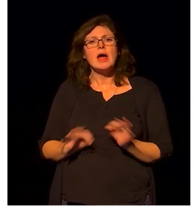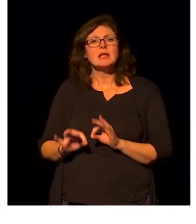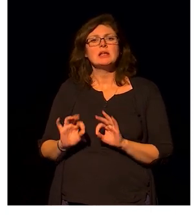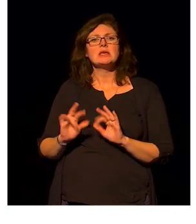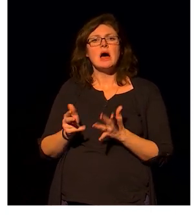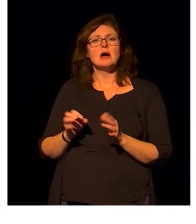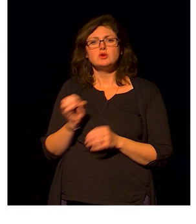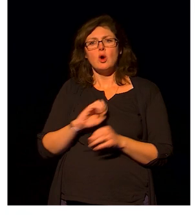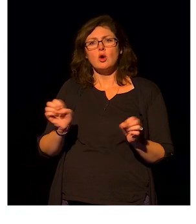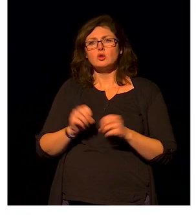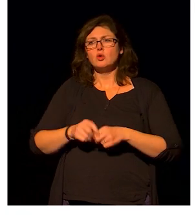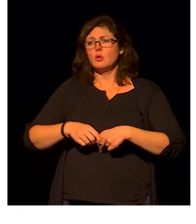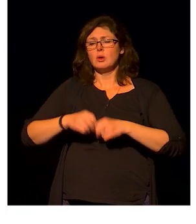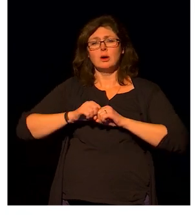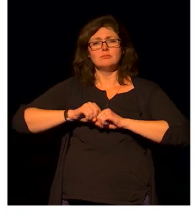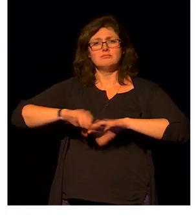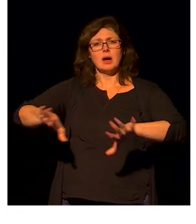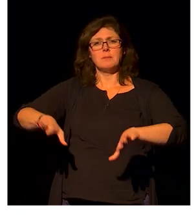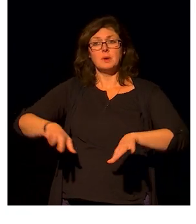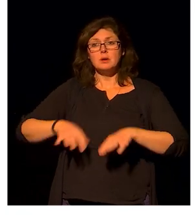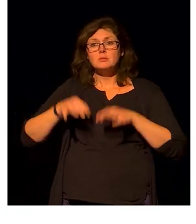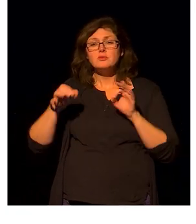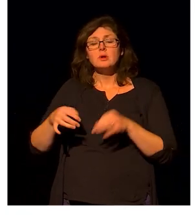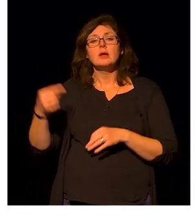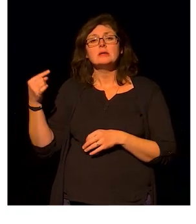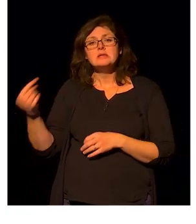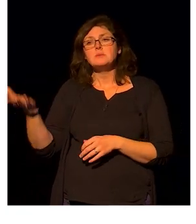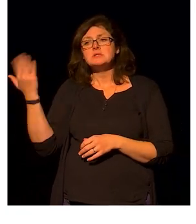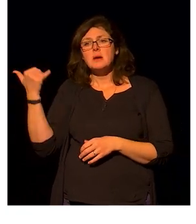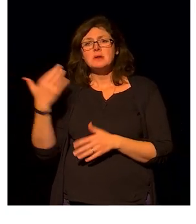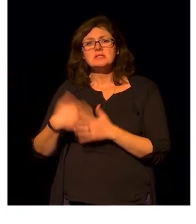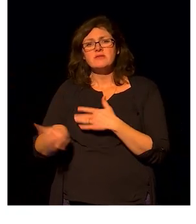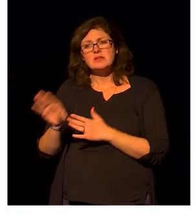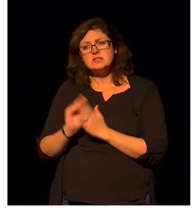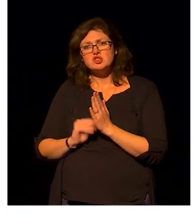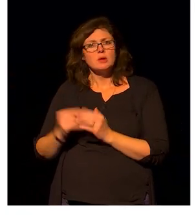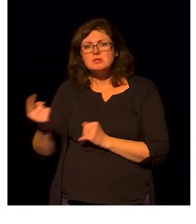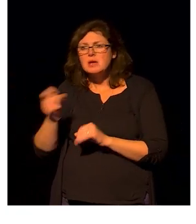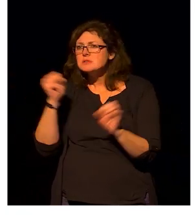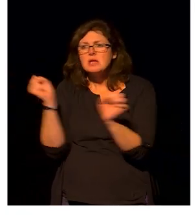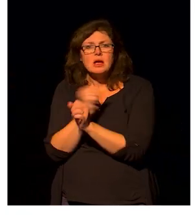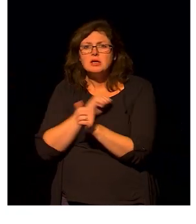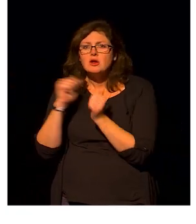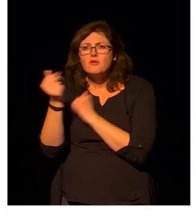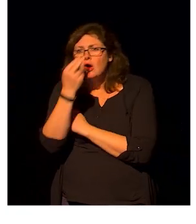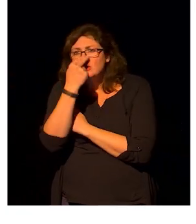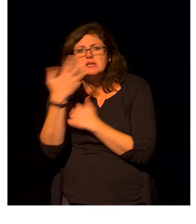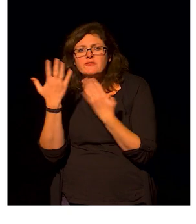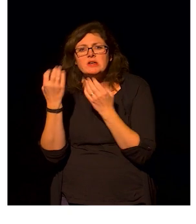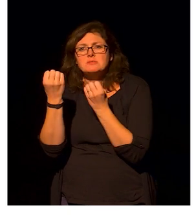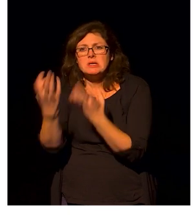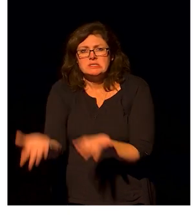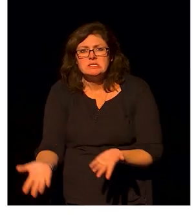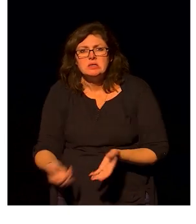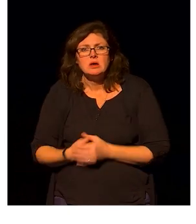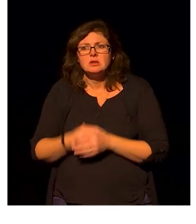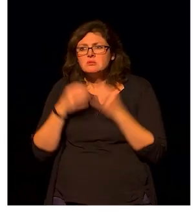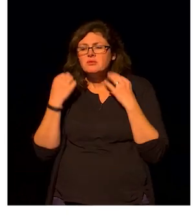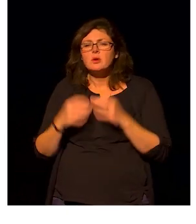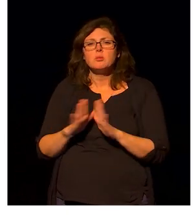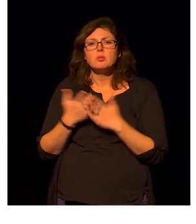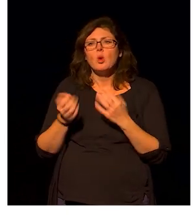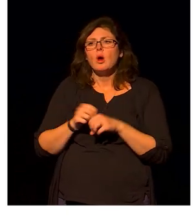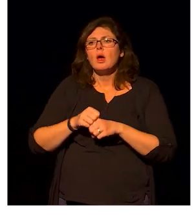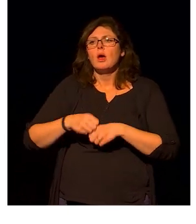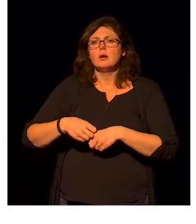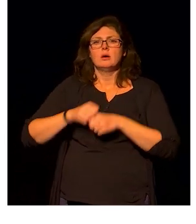erscheinen, und als er das geschrieben hat, konnte er natürlich nicht wissen, was passiert, und dann ist das Buch halt erschienen, und der